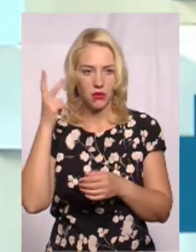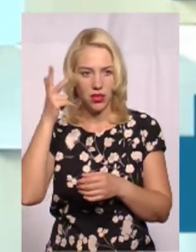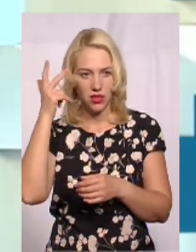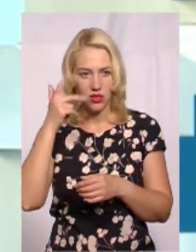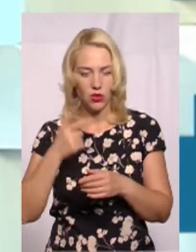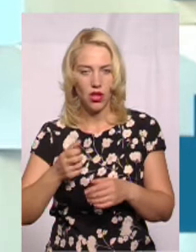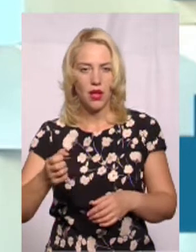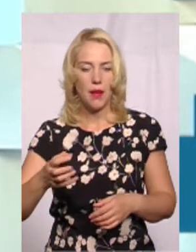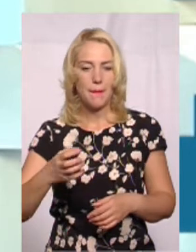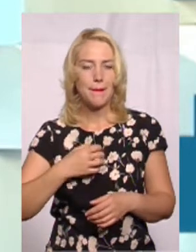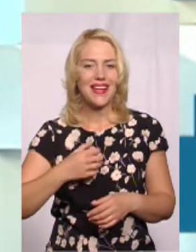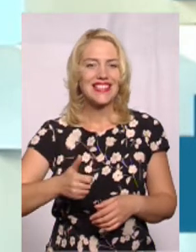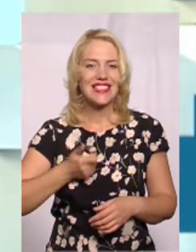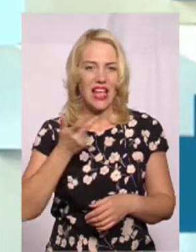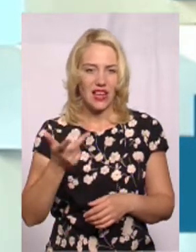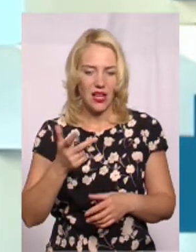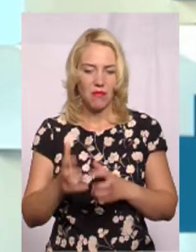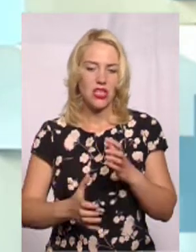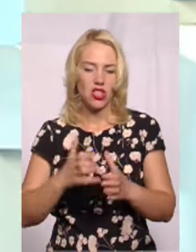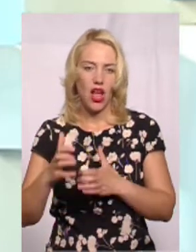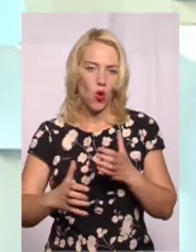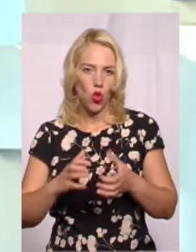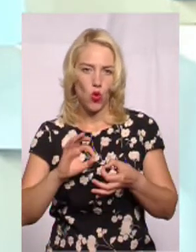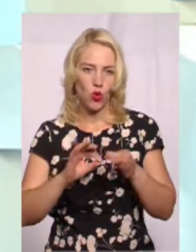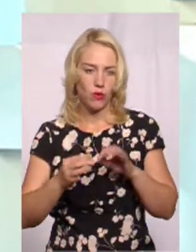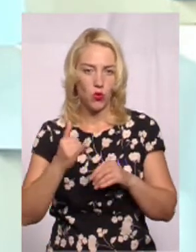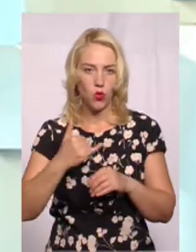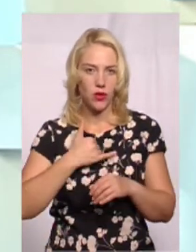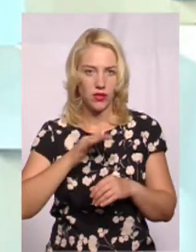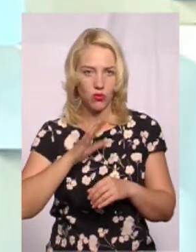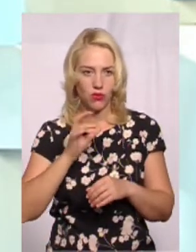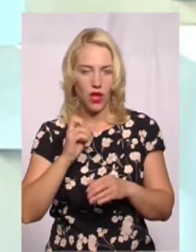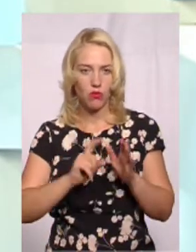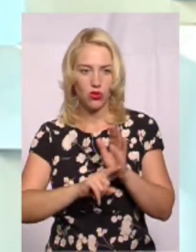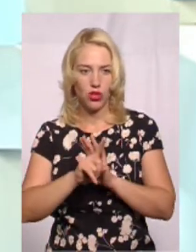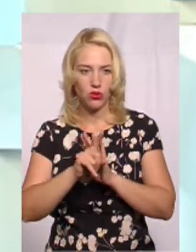Хмельницького призера міжнародної олімпіади. Був у нас